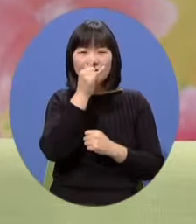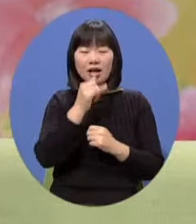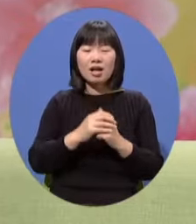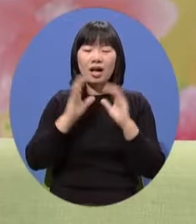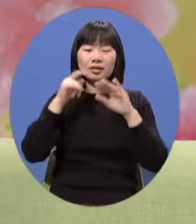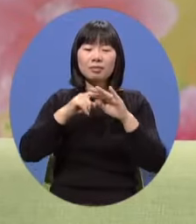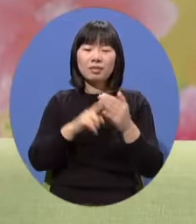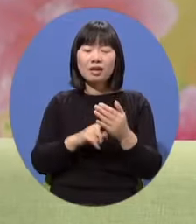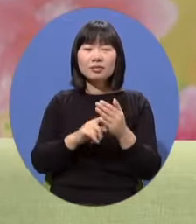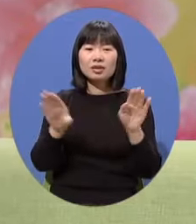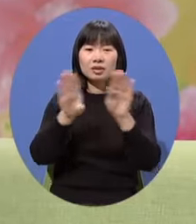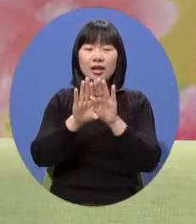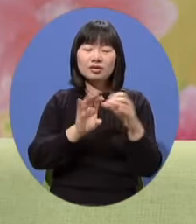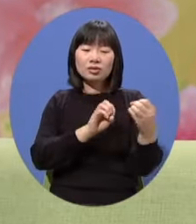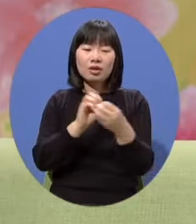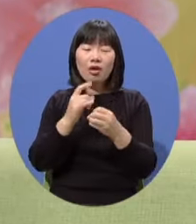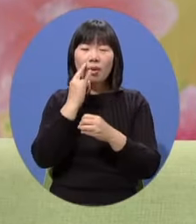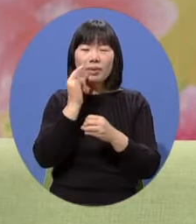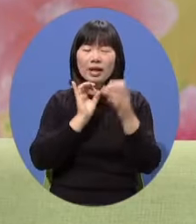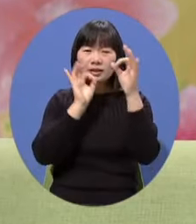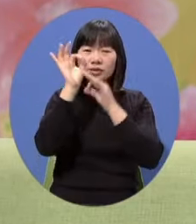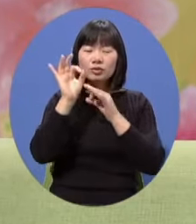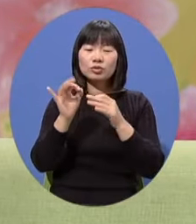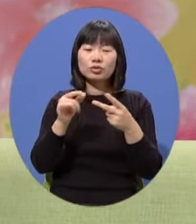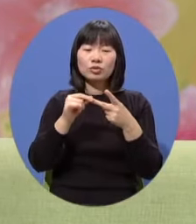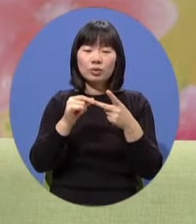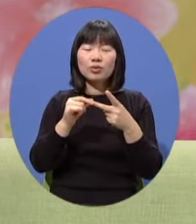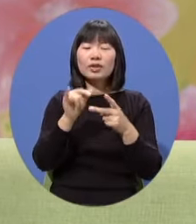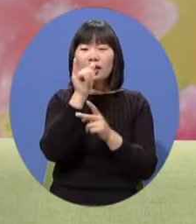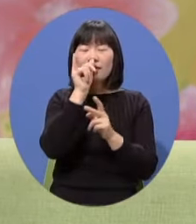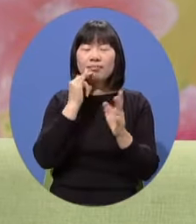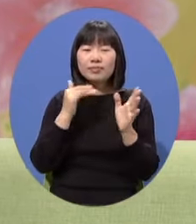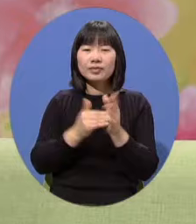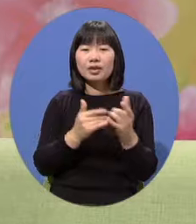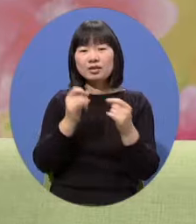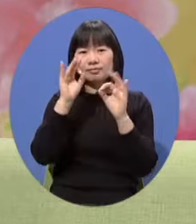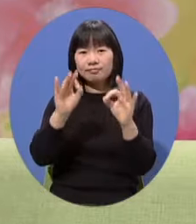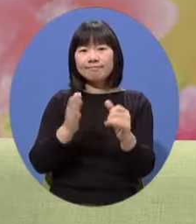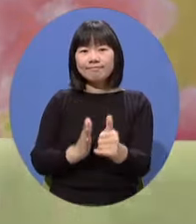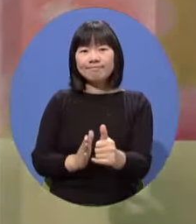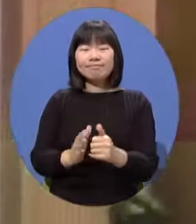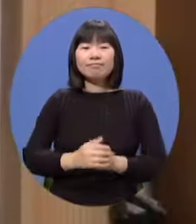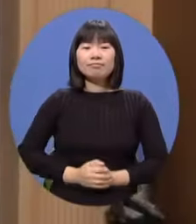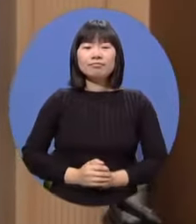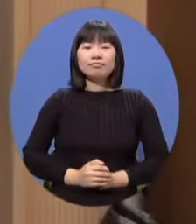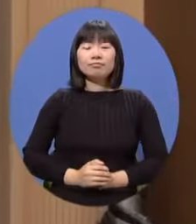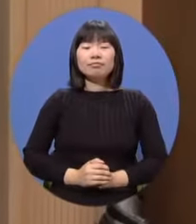아이들의 마음을 닫는 대화, 엄마의 실수 또두 번째가 있거든요. 함께 보시죠.